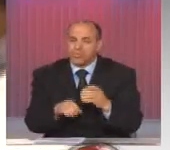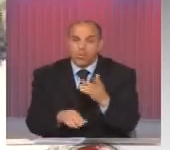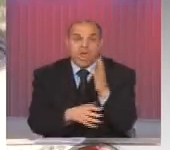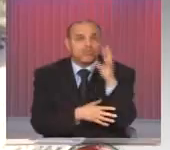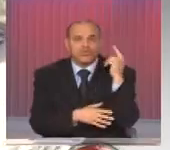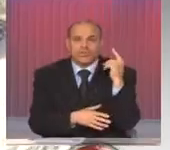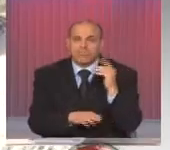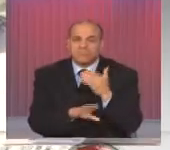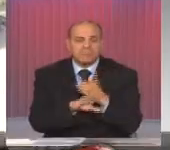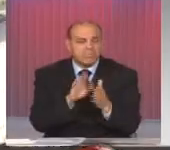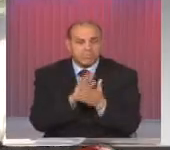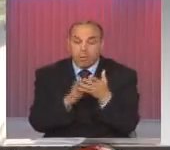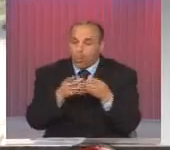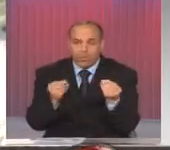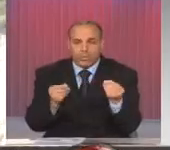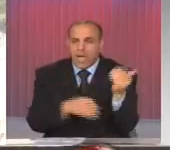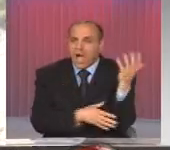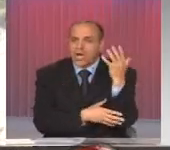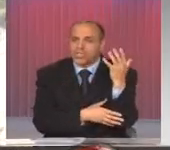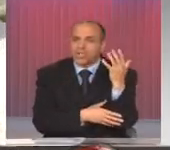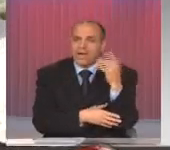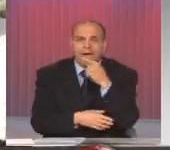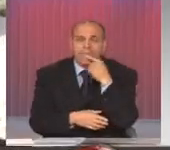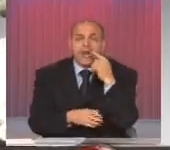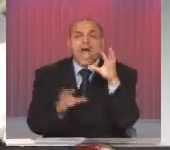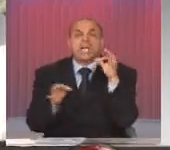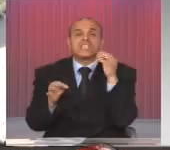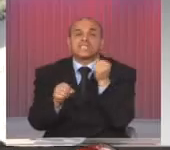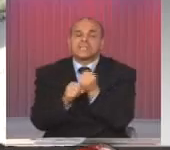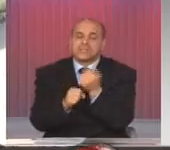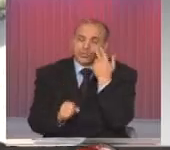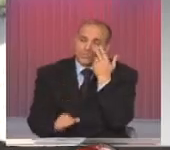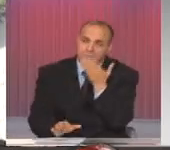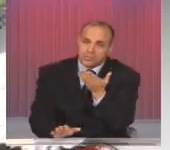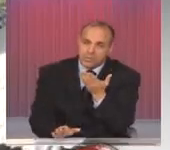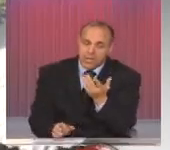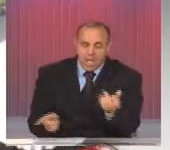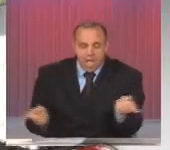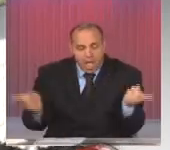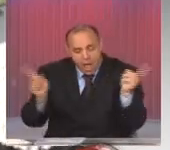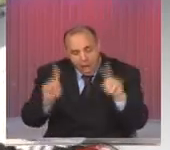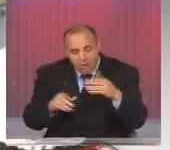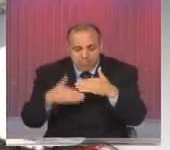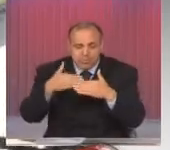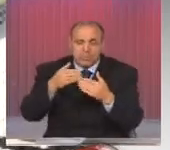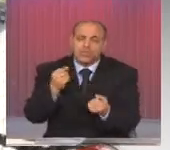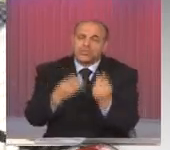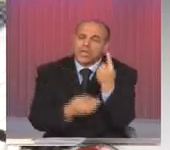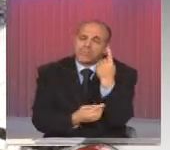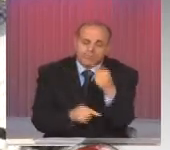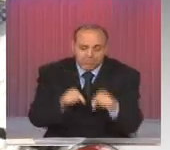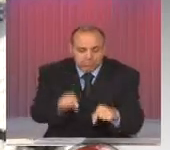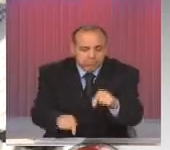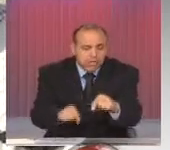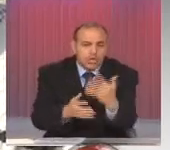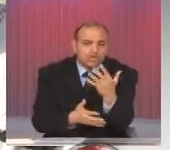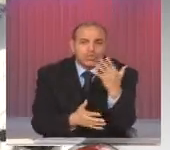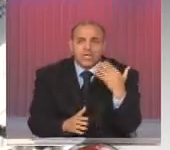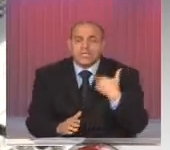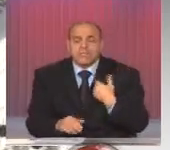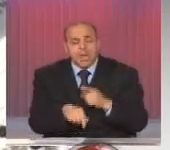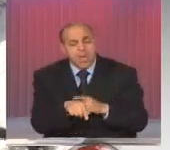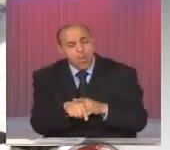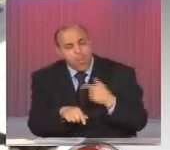وما بقى منها حتى شيء، الأشجار هذه عمرها أكثر من 10 سنوات، باش نعاود نبني من جديد ونعاود من جديد، يلزمني